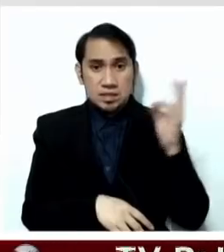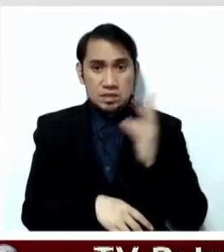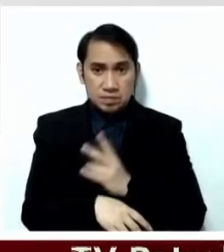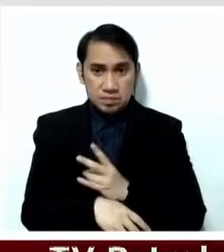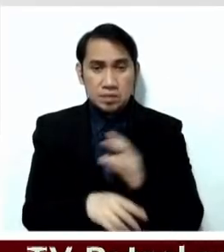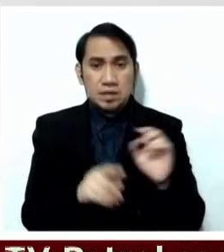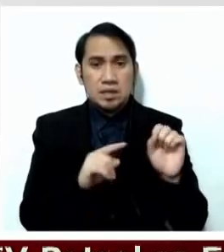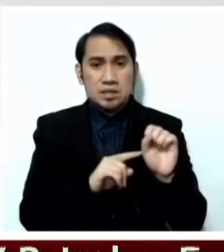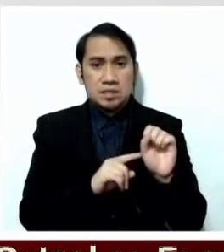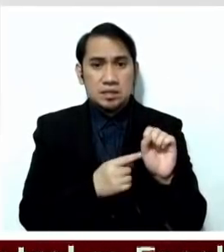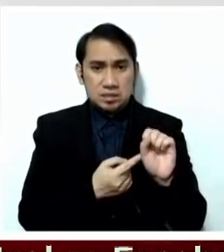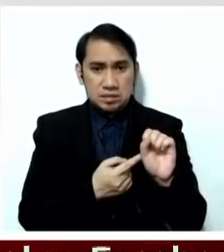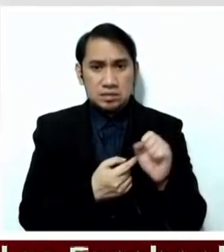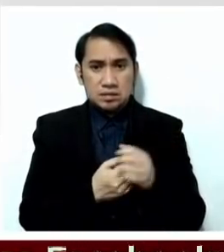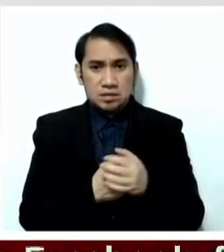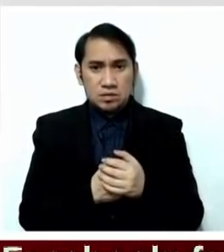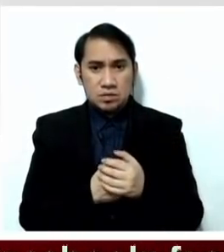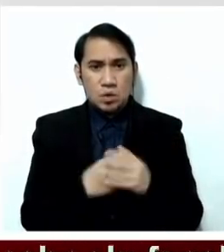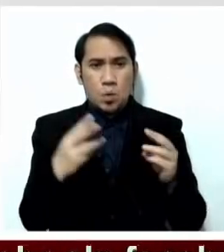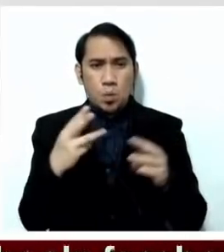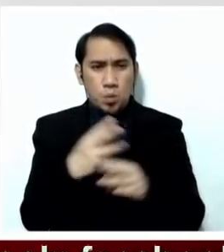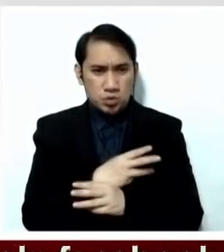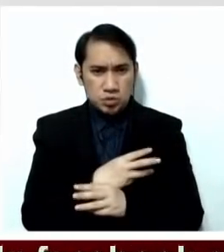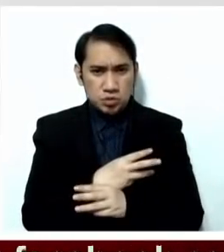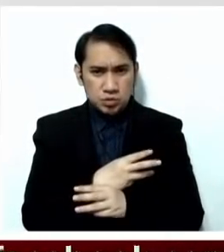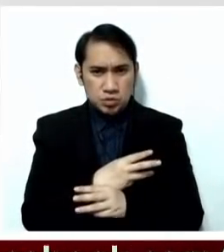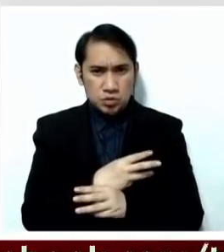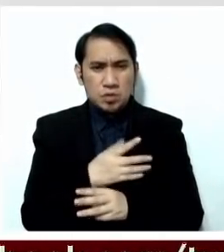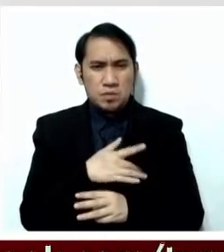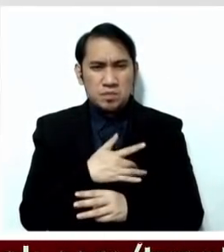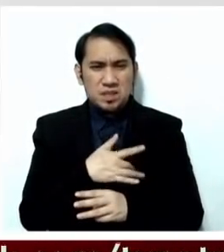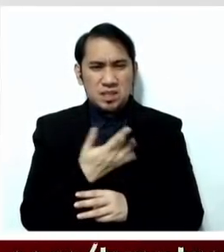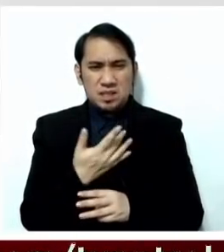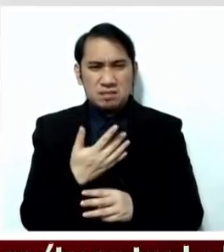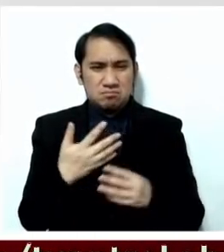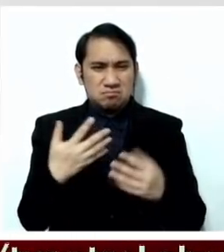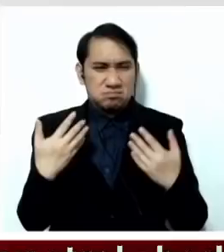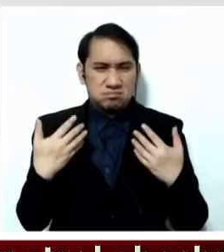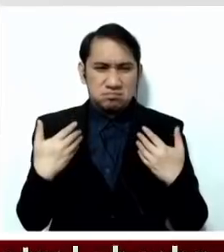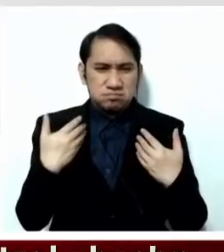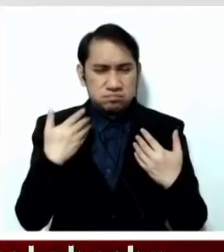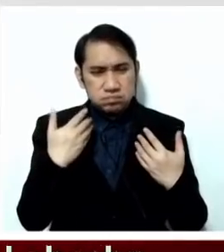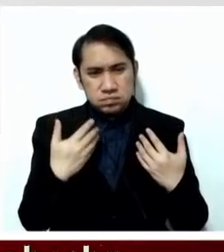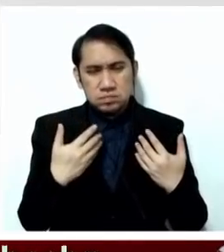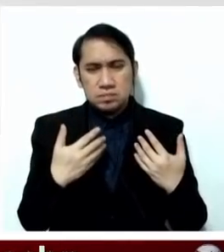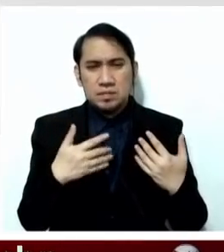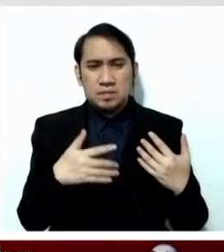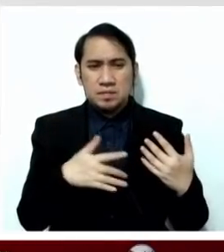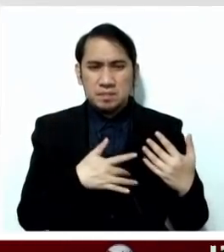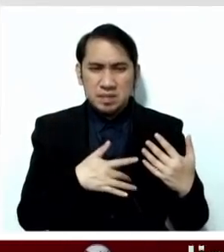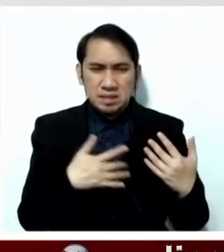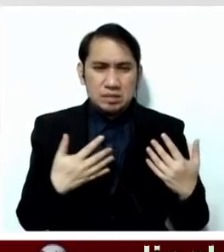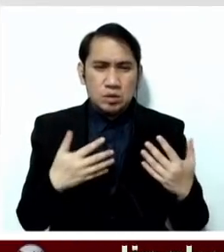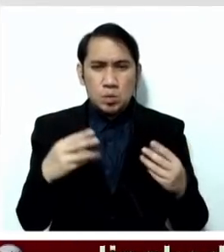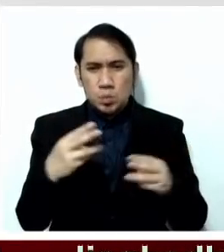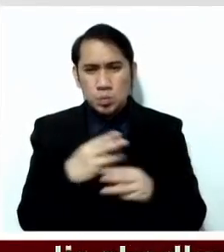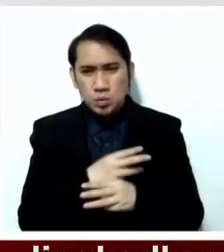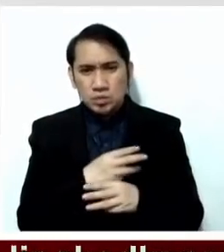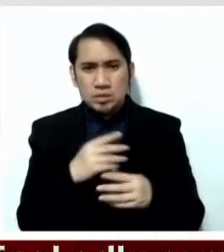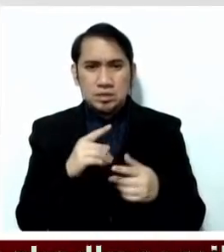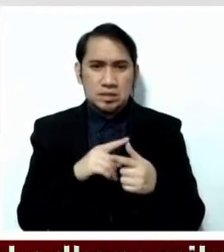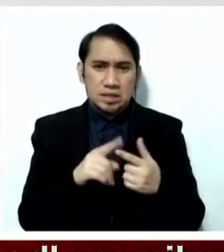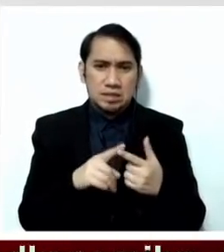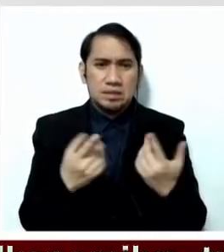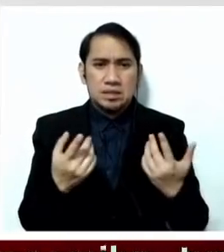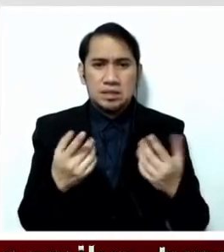siyang mag-worsen yung pakiramdam niya. And then that was the time when